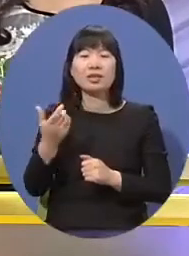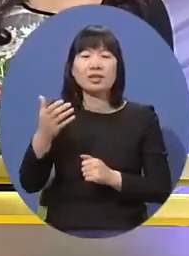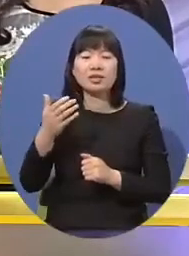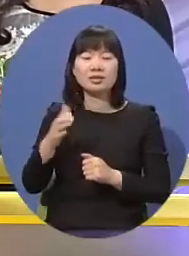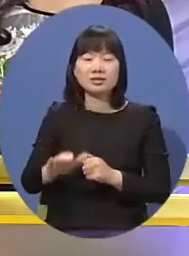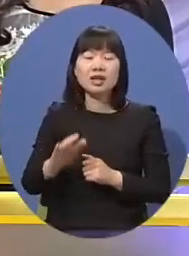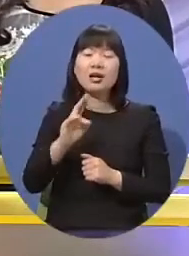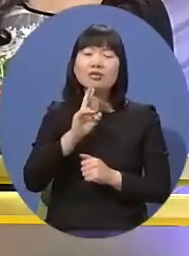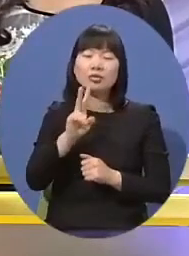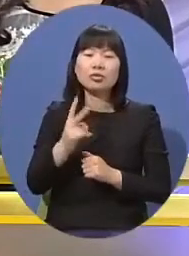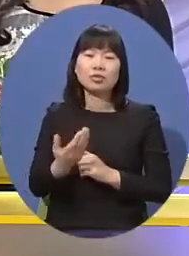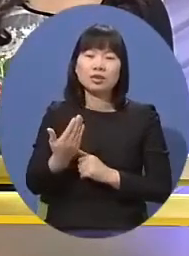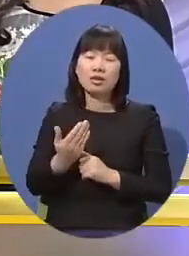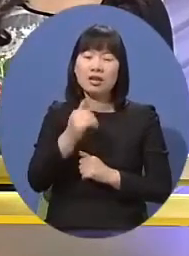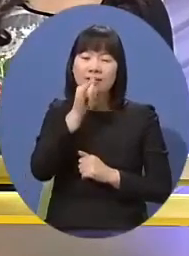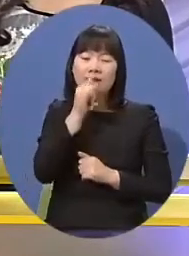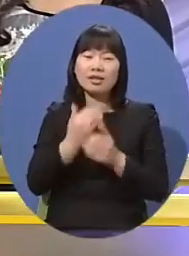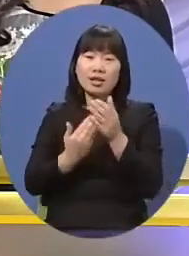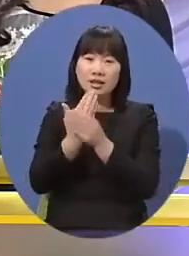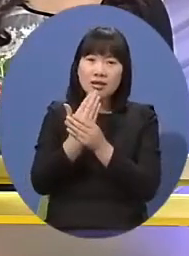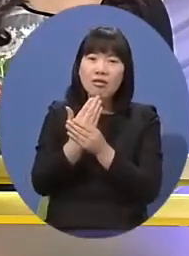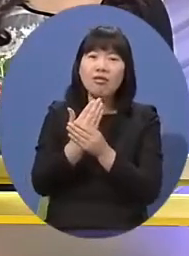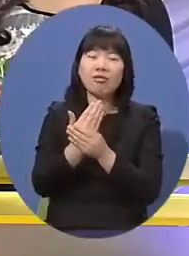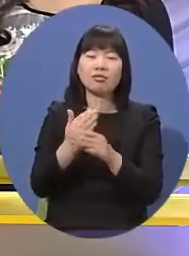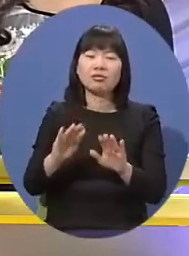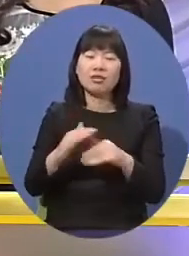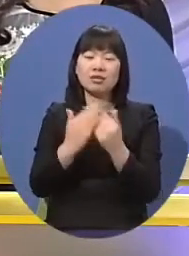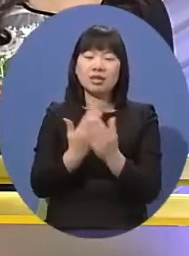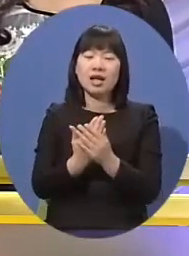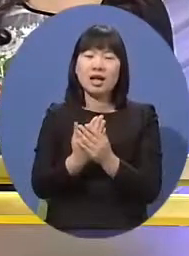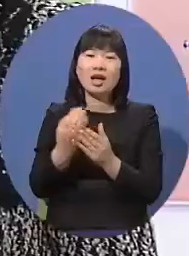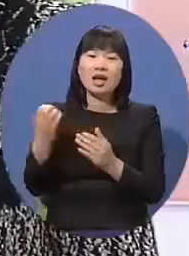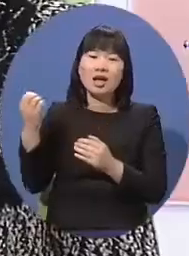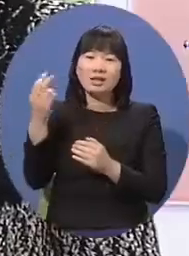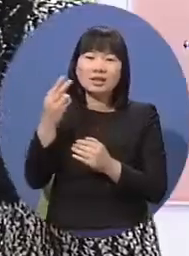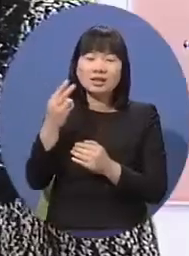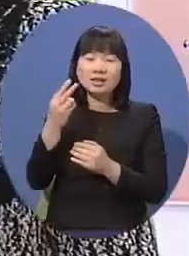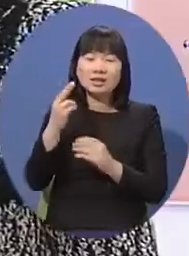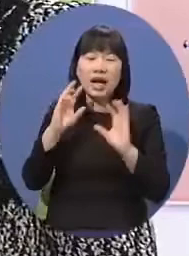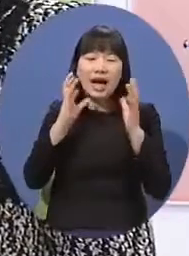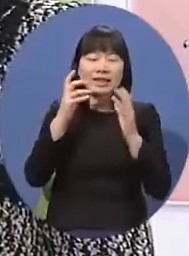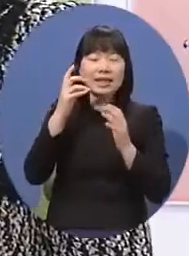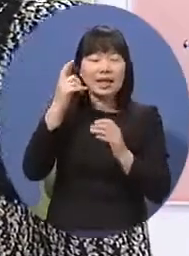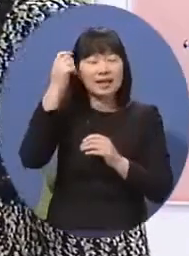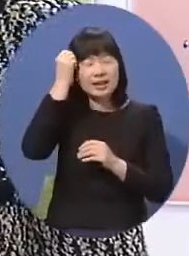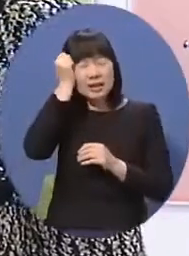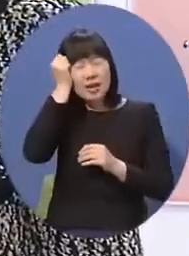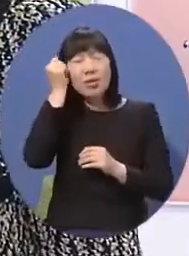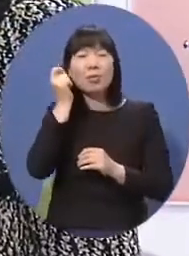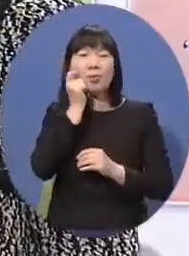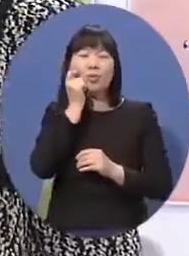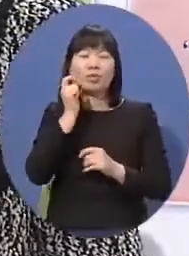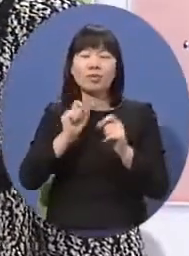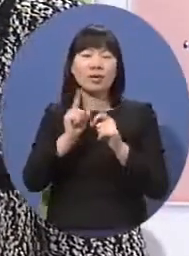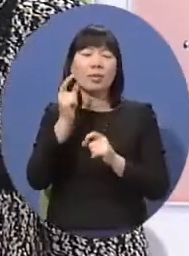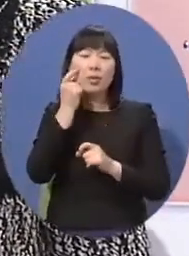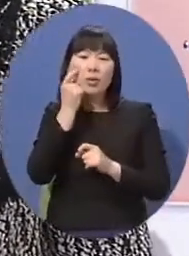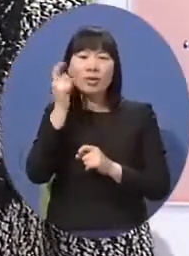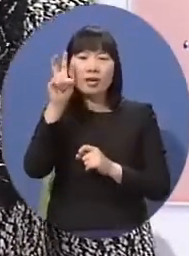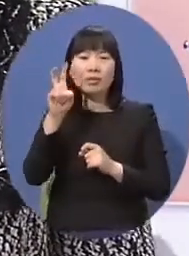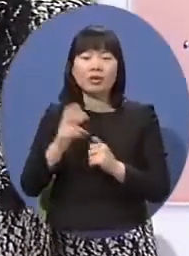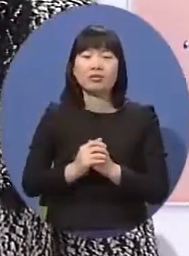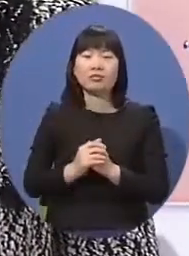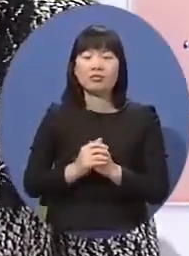두 달 전 있었던 사건에 대해서 다시 아이가 기억하는 일은 굉장히 드물어요. 거의 못 한다라고 보시면